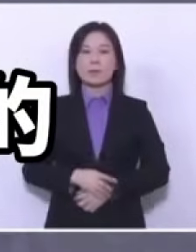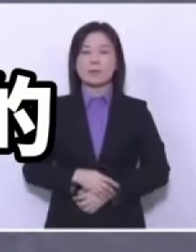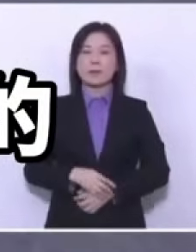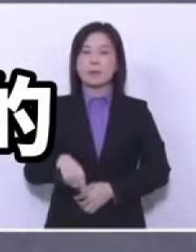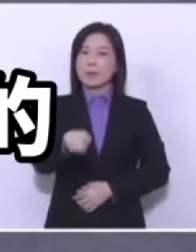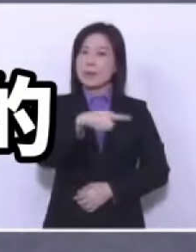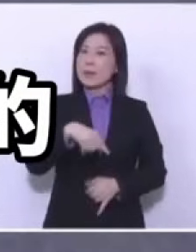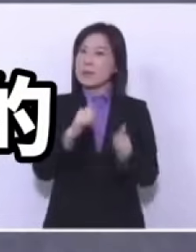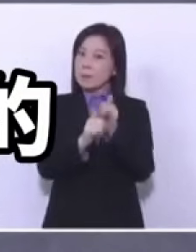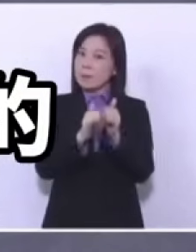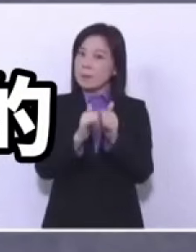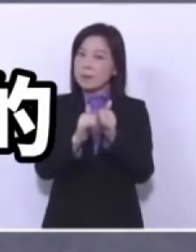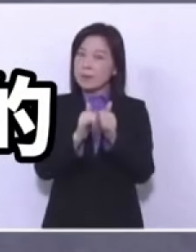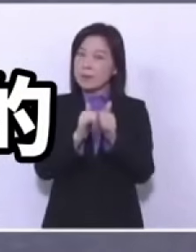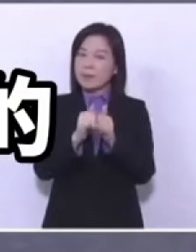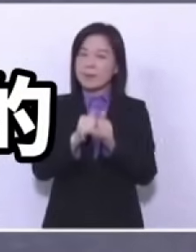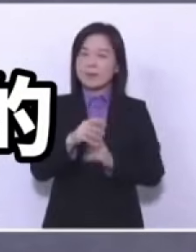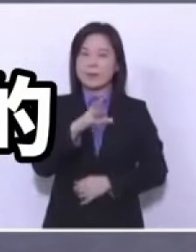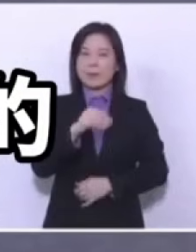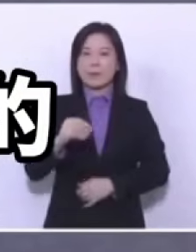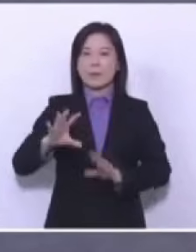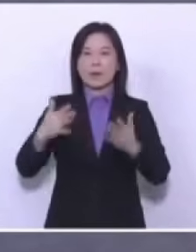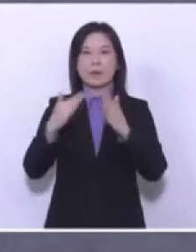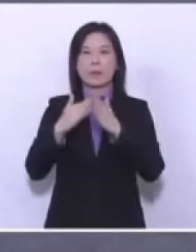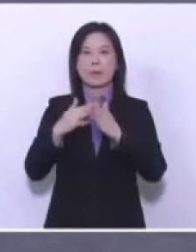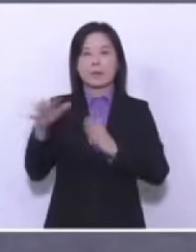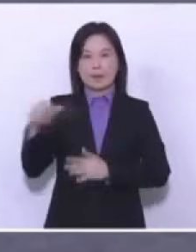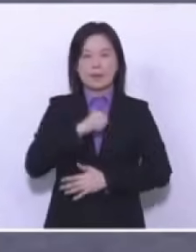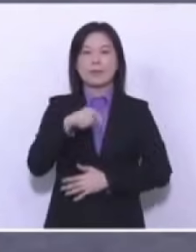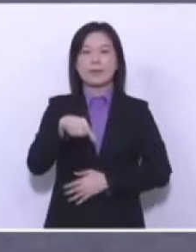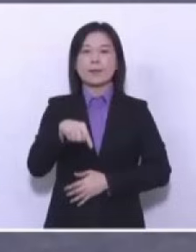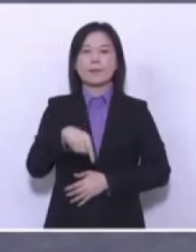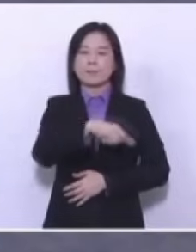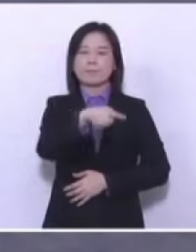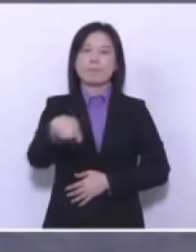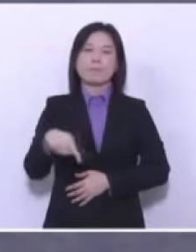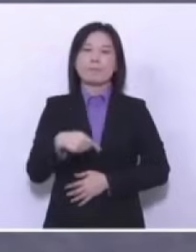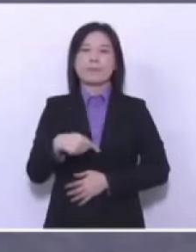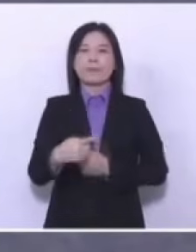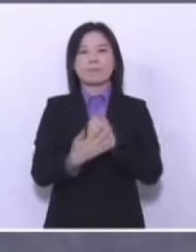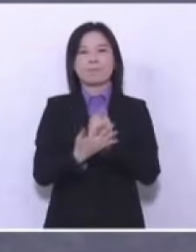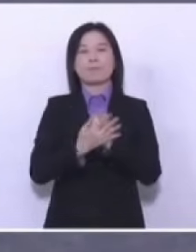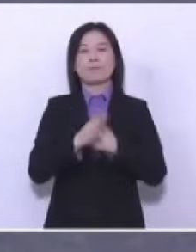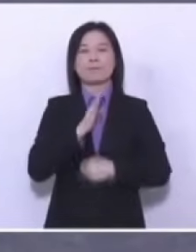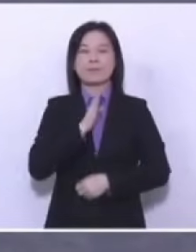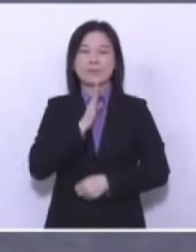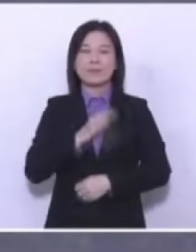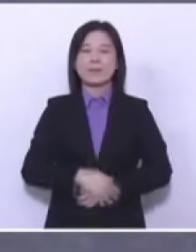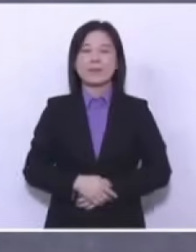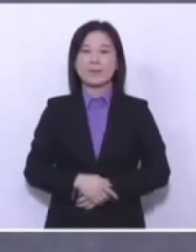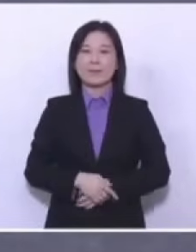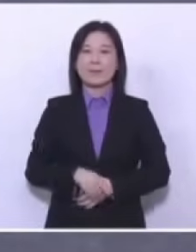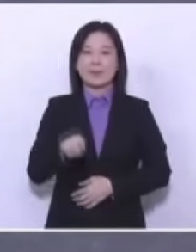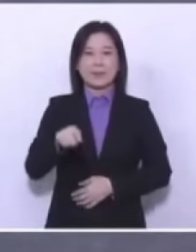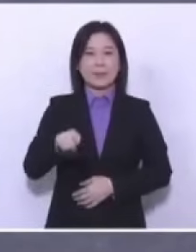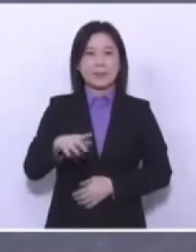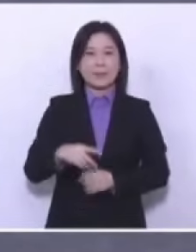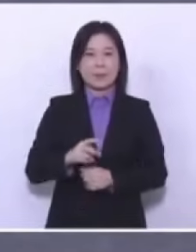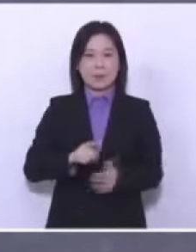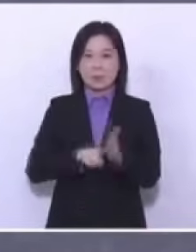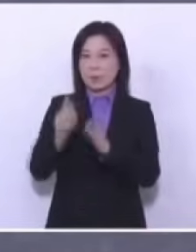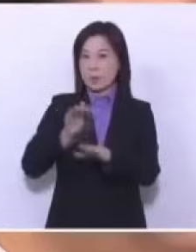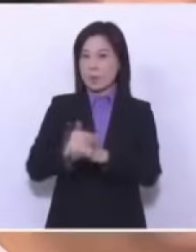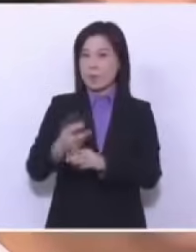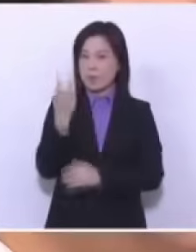们要把国家赢回来的第一组的队友。你们是我们迈向专业治理、